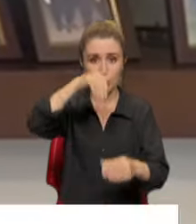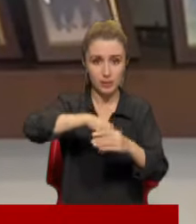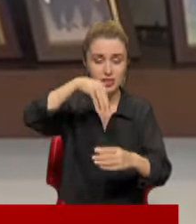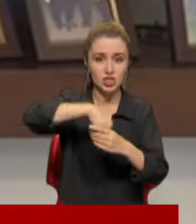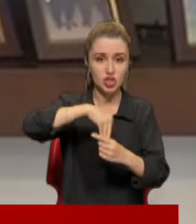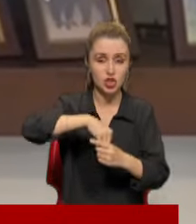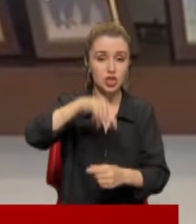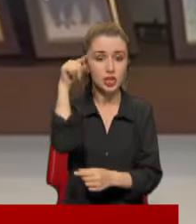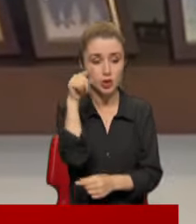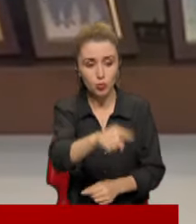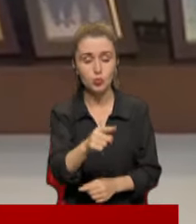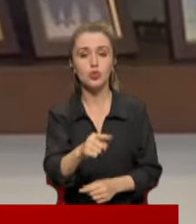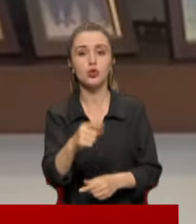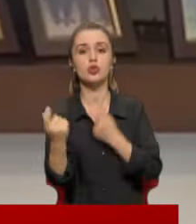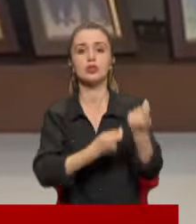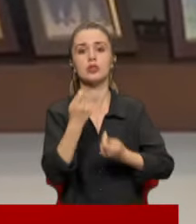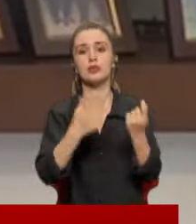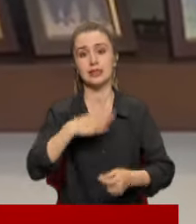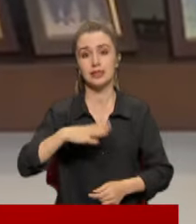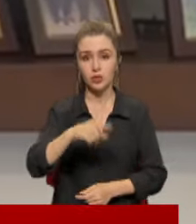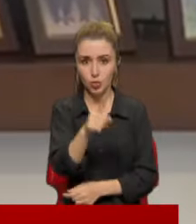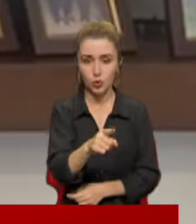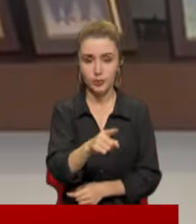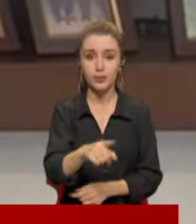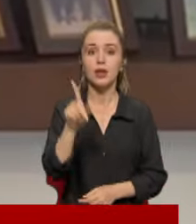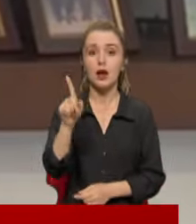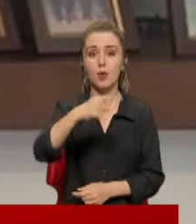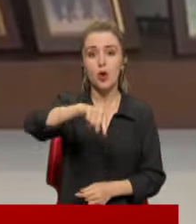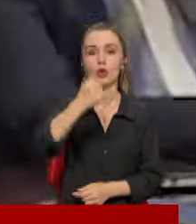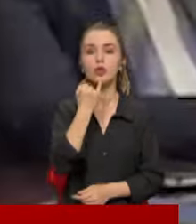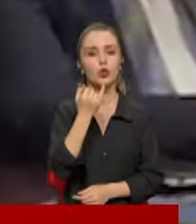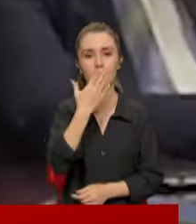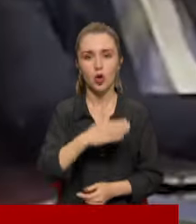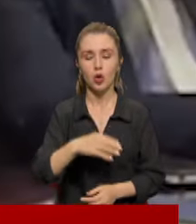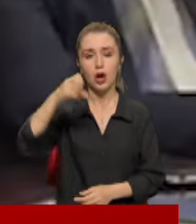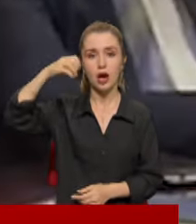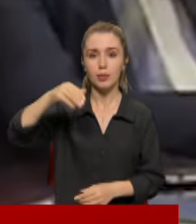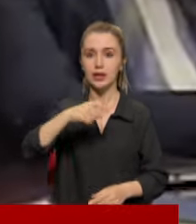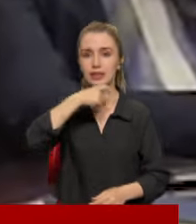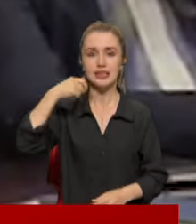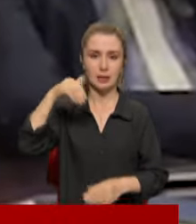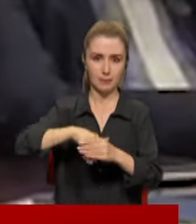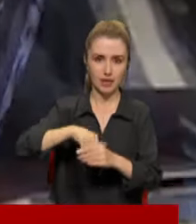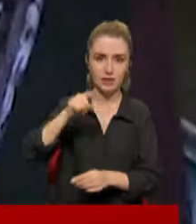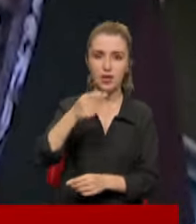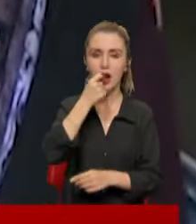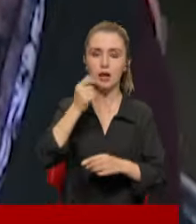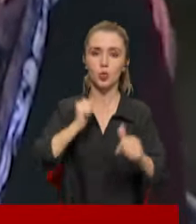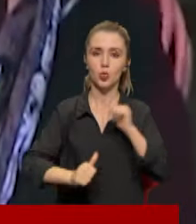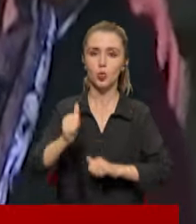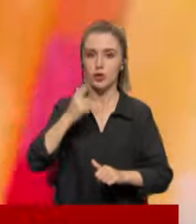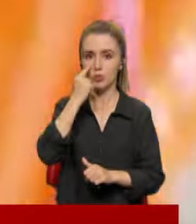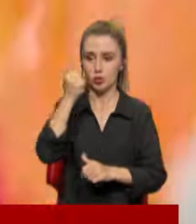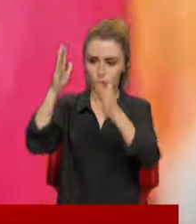milli iradenin tecelligahı mecliste çalışmasını istiyor ama onların torpili yok. AK Parti eski milletvekili Ankara Üniversitesi